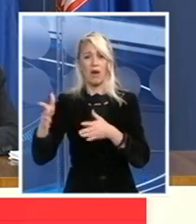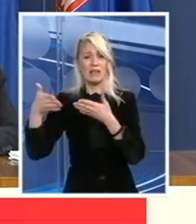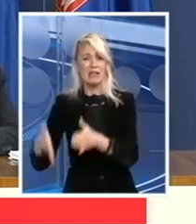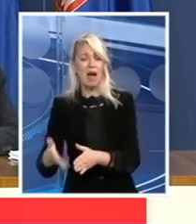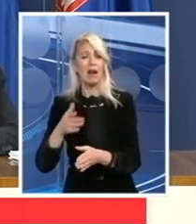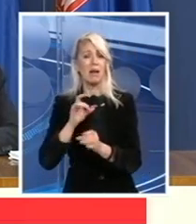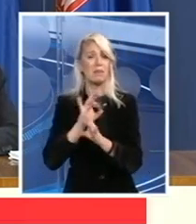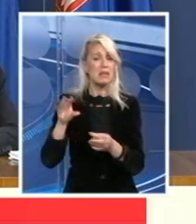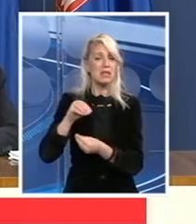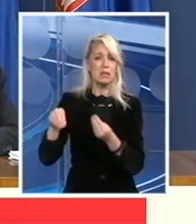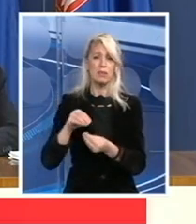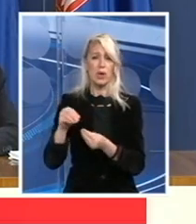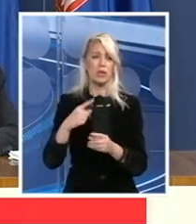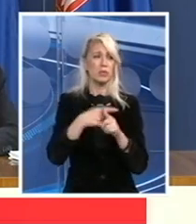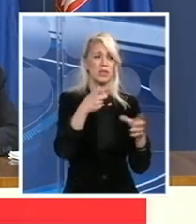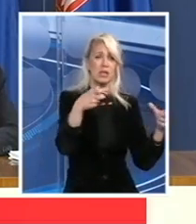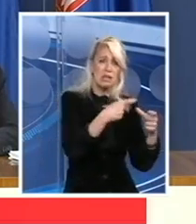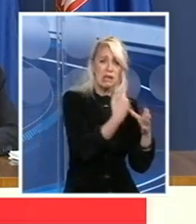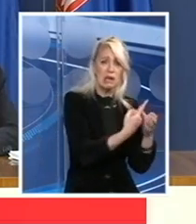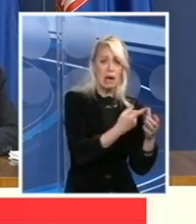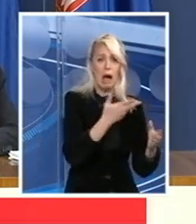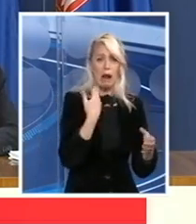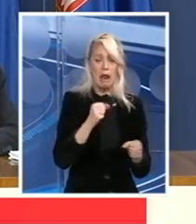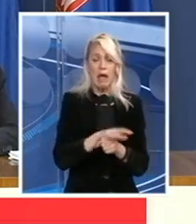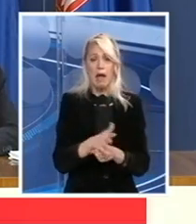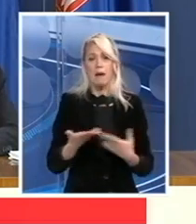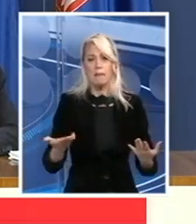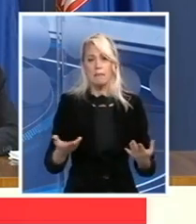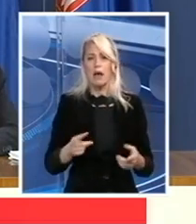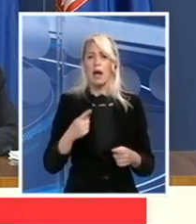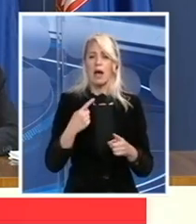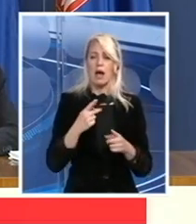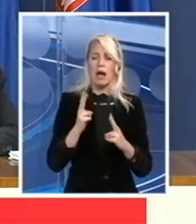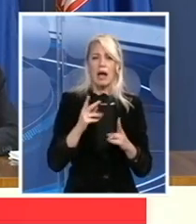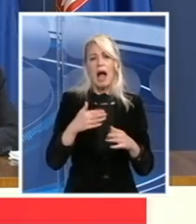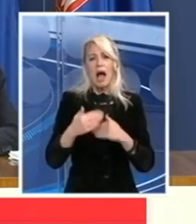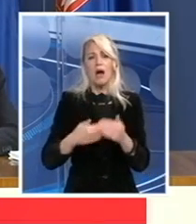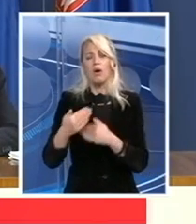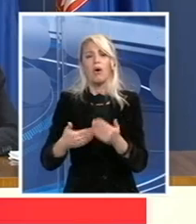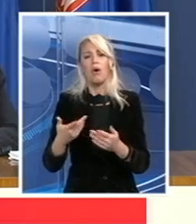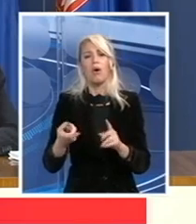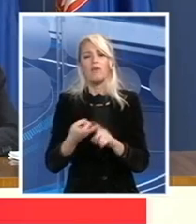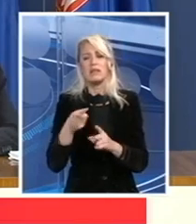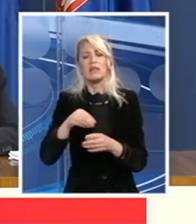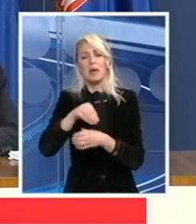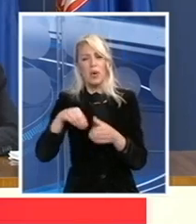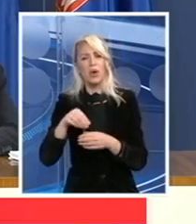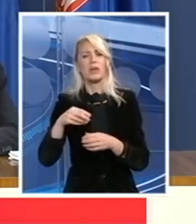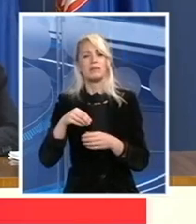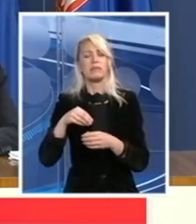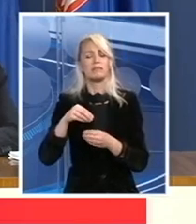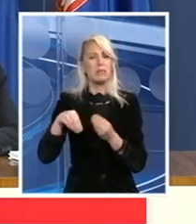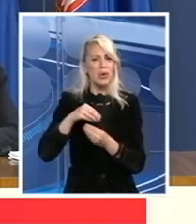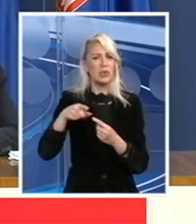dodatno nanosi bol porodici nekog koga su izgubili. To je pitanje za vas i za doktorku Kisić. Pitanje,